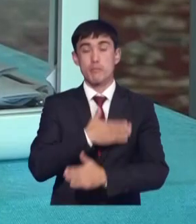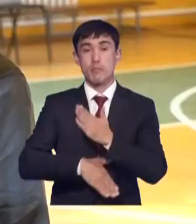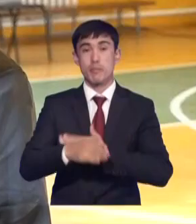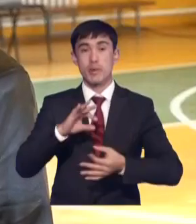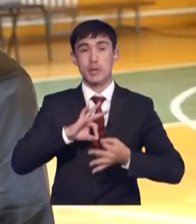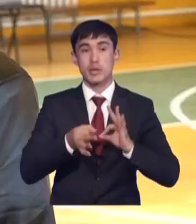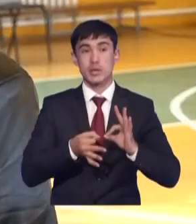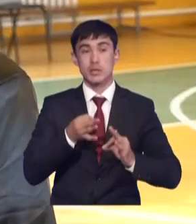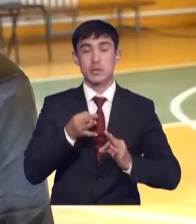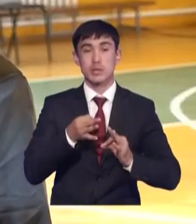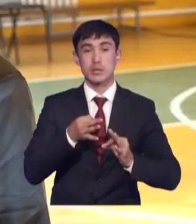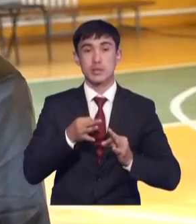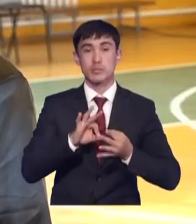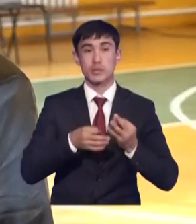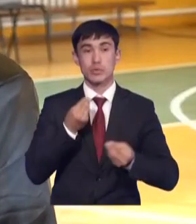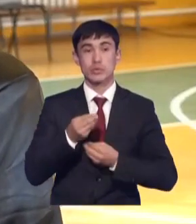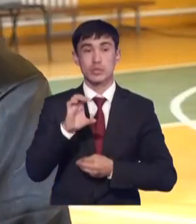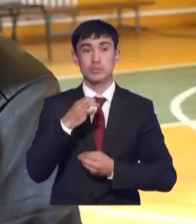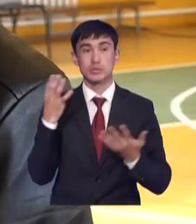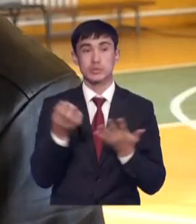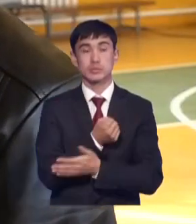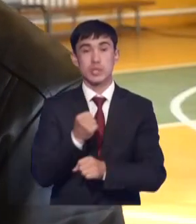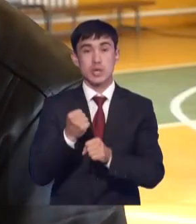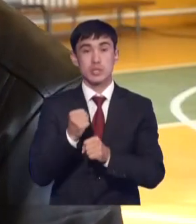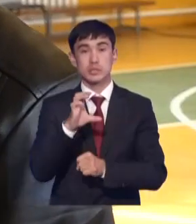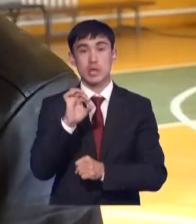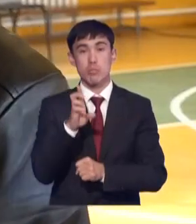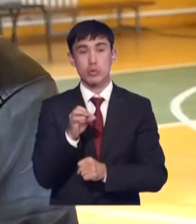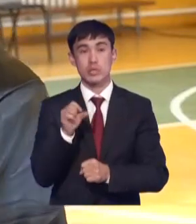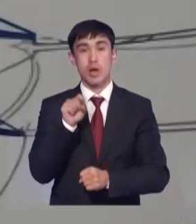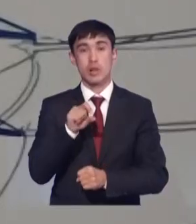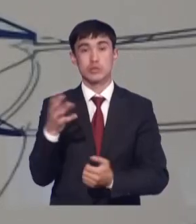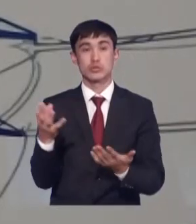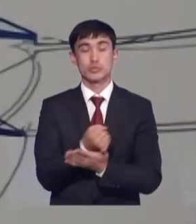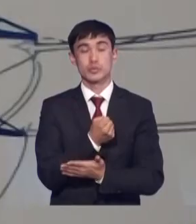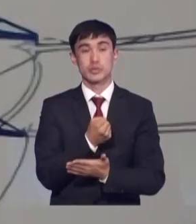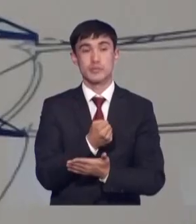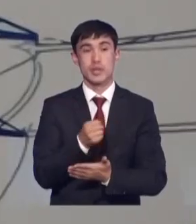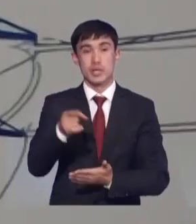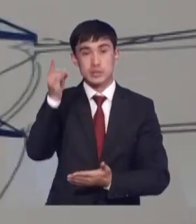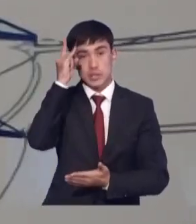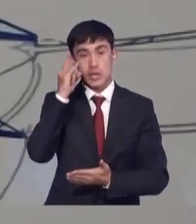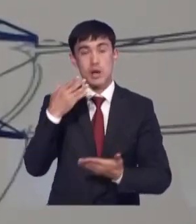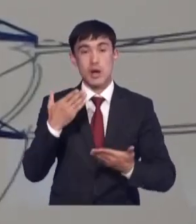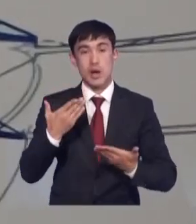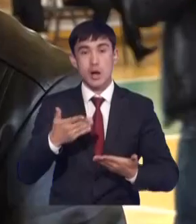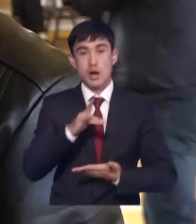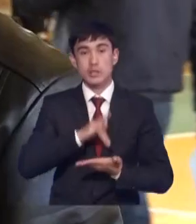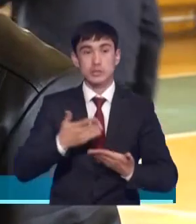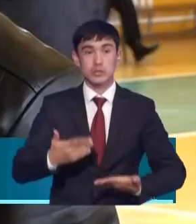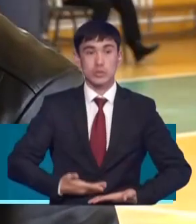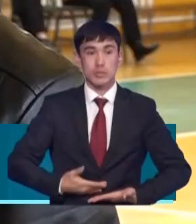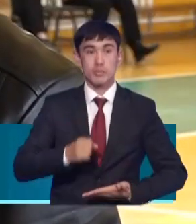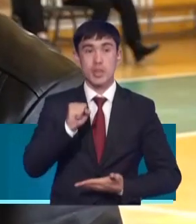Пара Азия ойындарының күміс жүлдегері, самбыдан 6 жылдегері. Осы Саркан қаласын тұрғыным